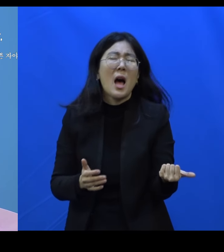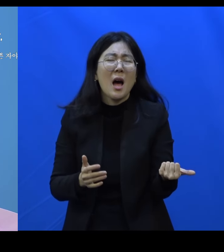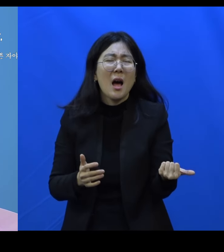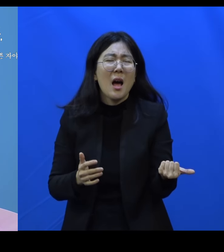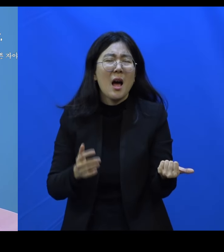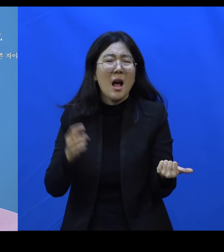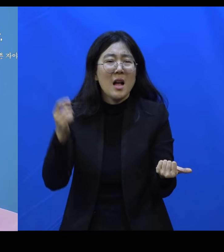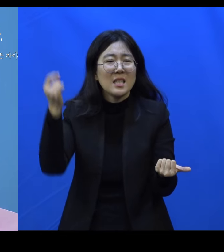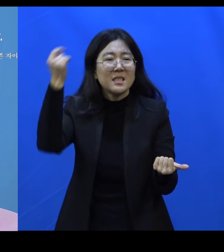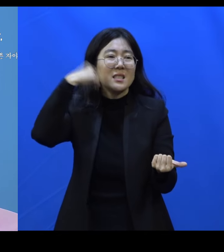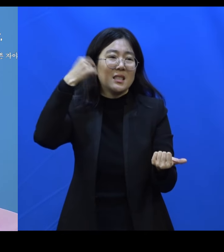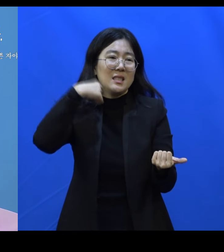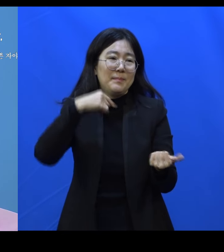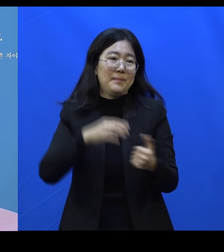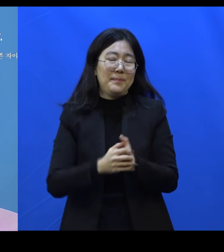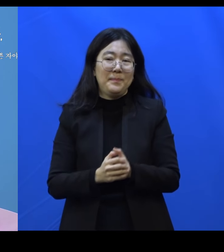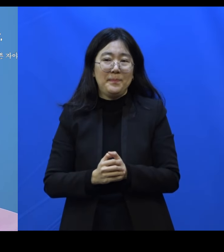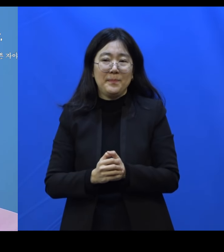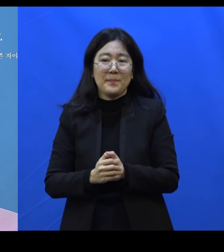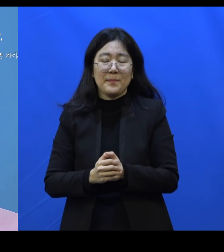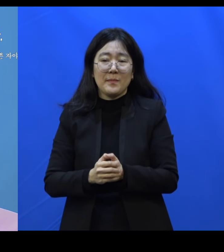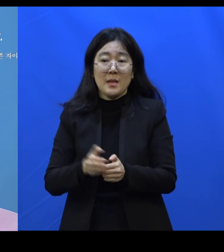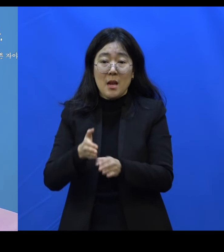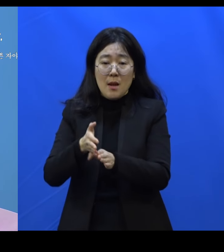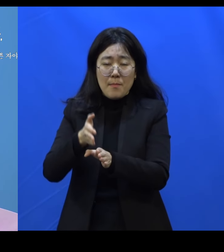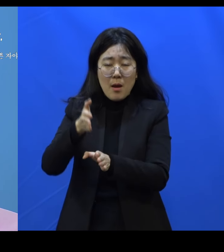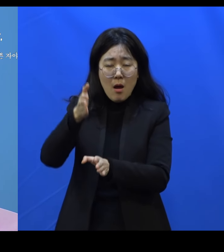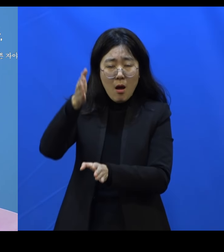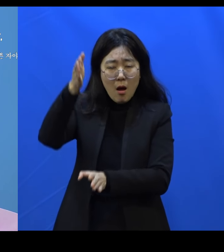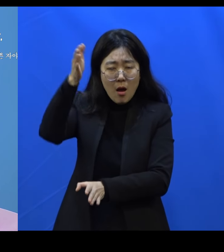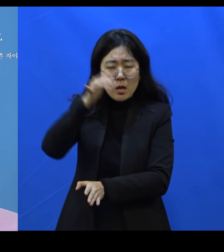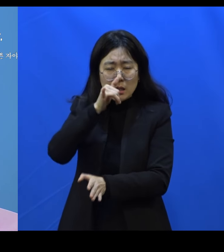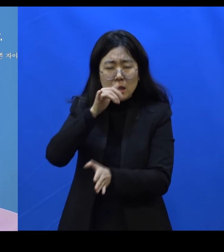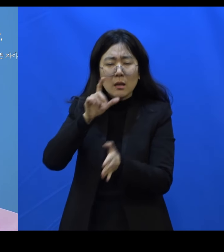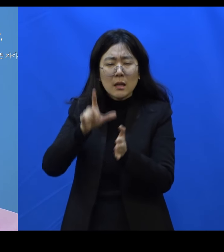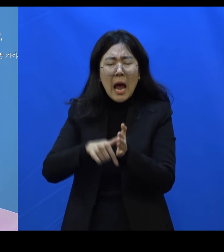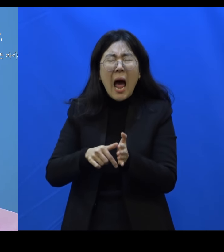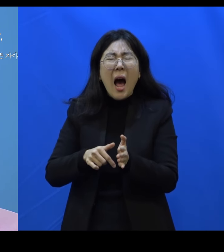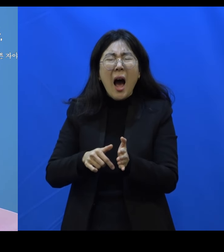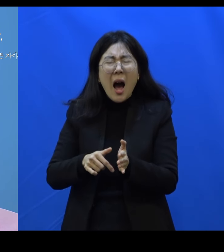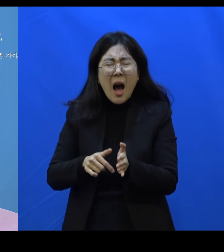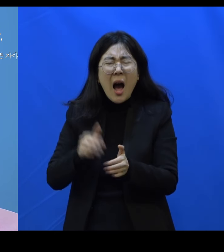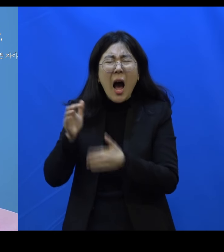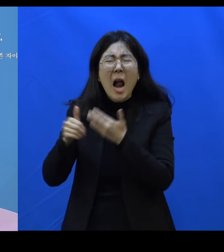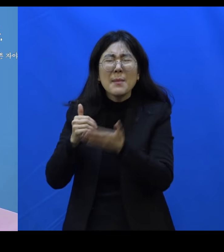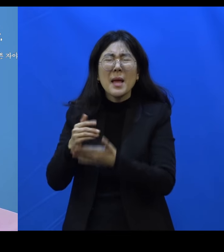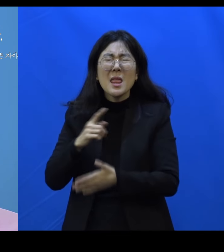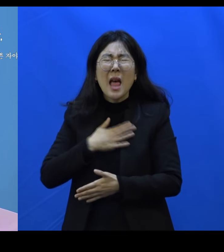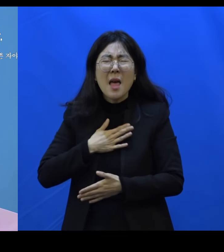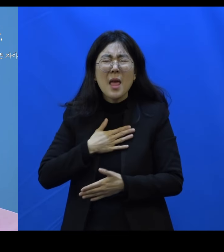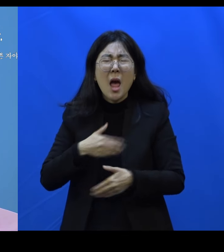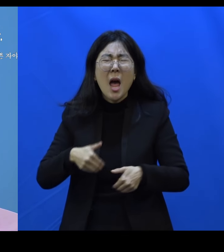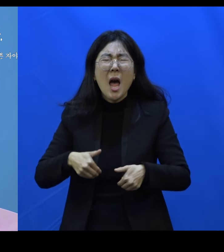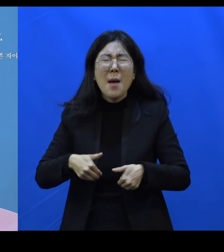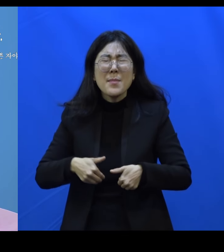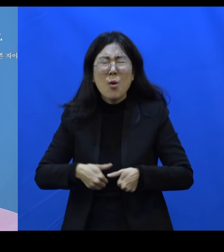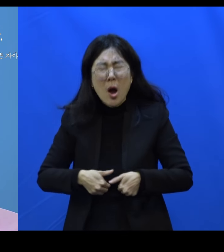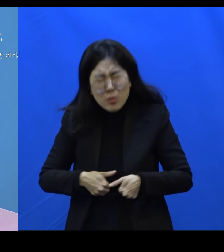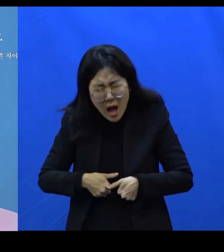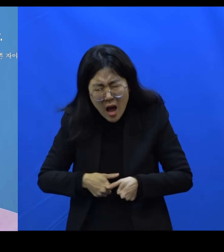영혼의 밤을 통과할 때 캄캄한 겁니다. 캄캄한 거. 기쁨도 사라지고